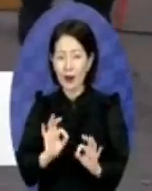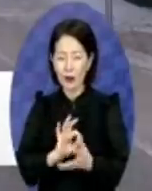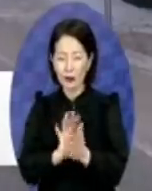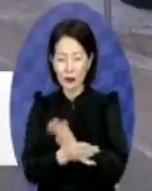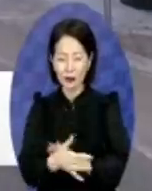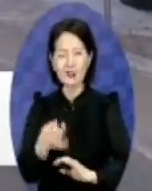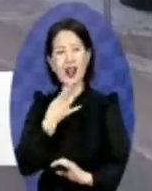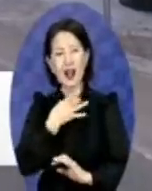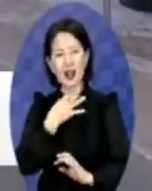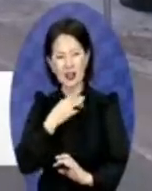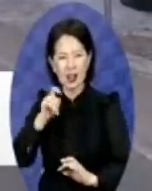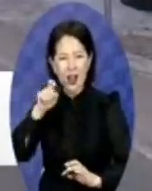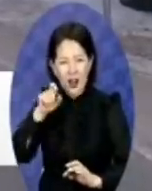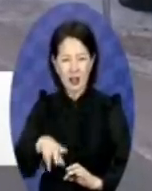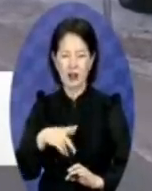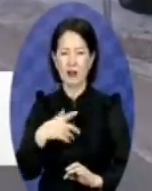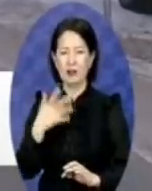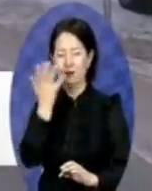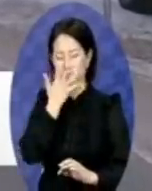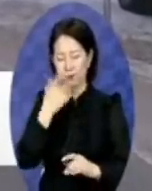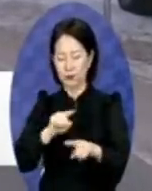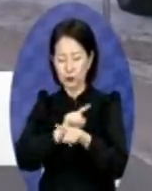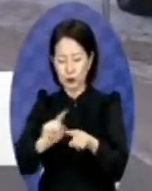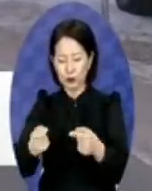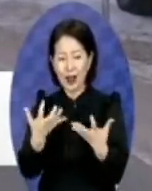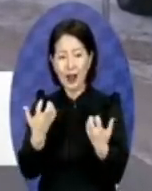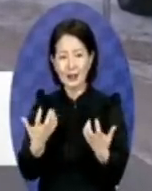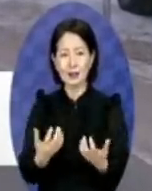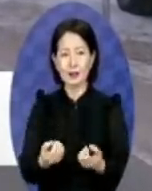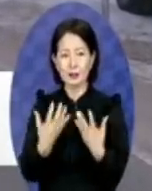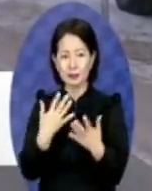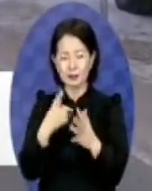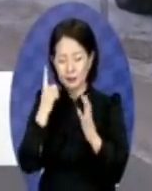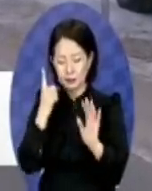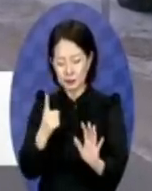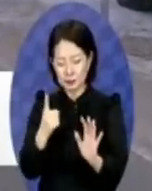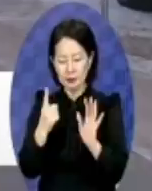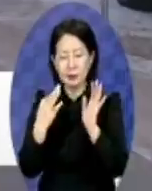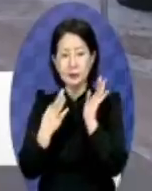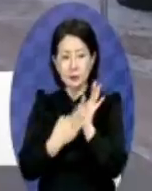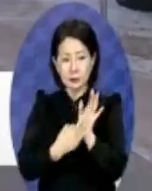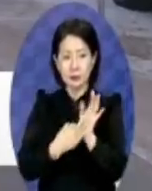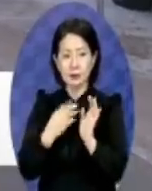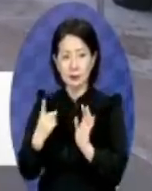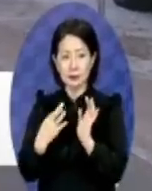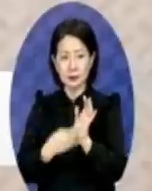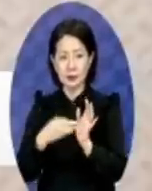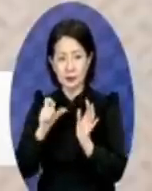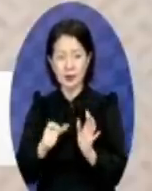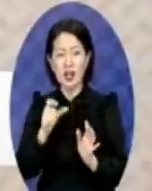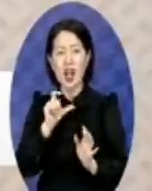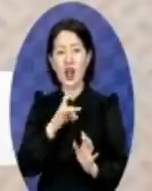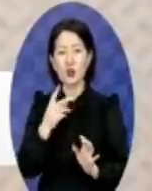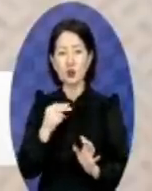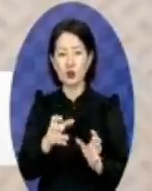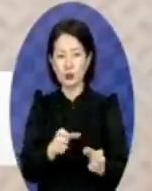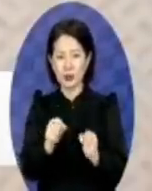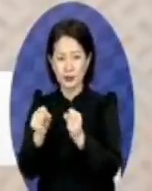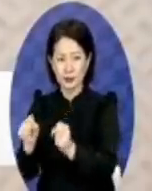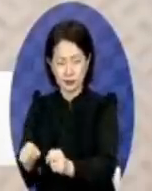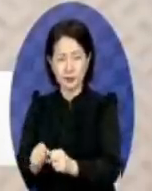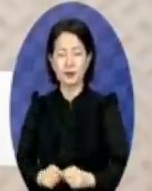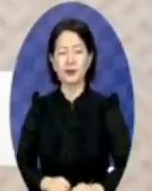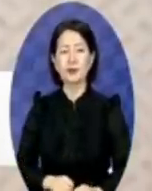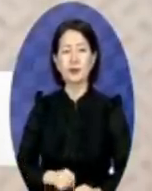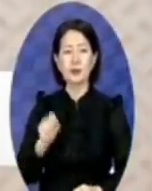согтруулах хундаа хэтрүүлэн хэрглэж зөрчил гаргасан 1818 хүнийг эрүүлжүүлсэн байна. Айл сахалтаар хисээд